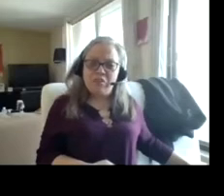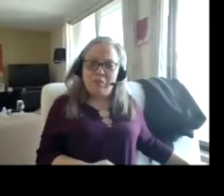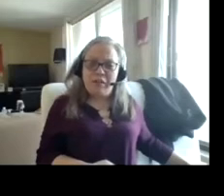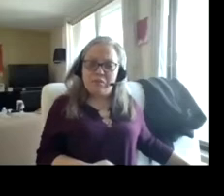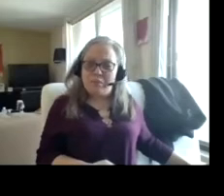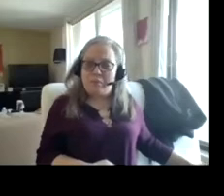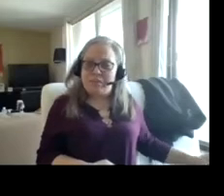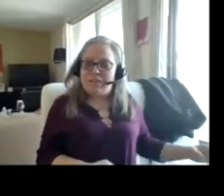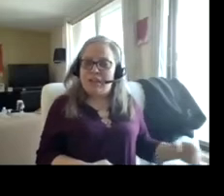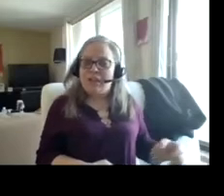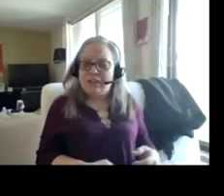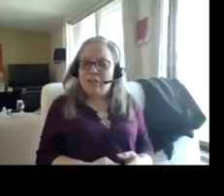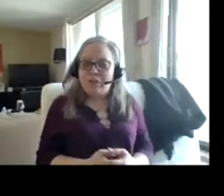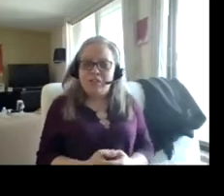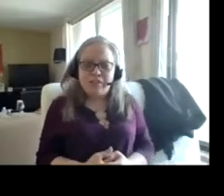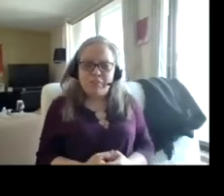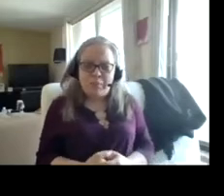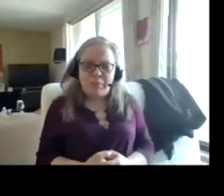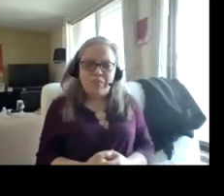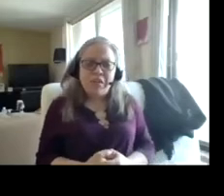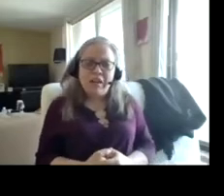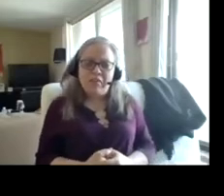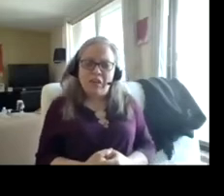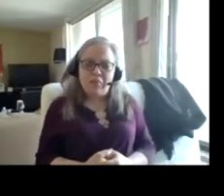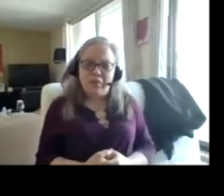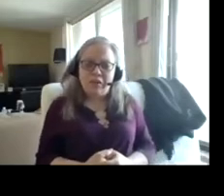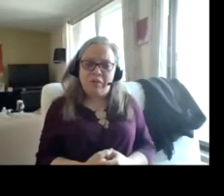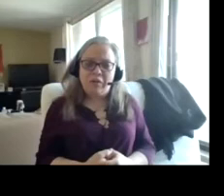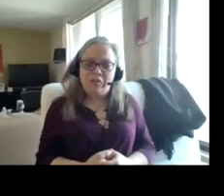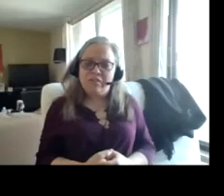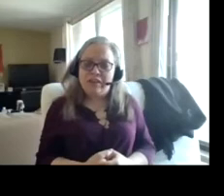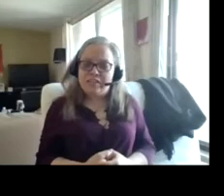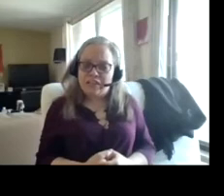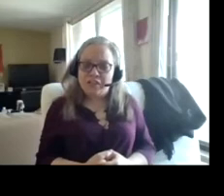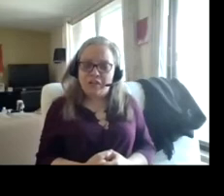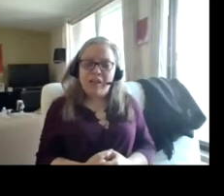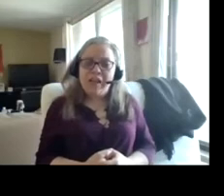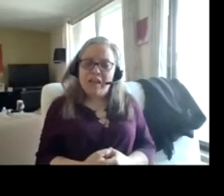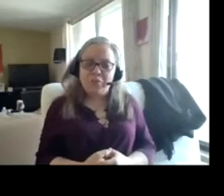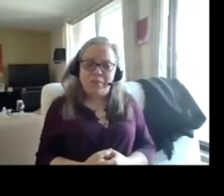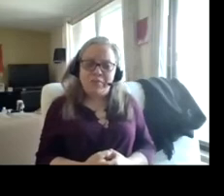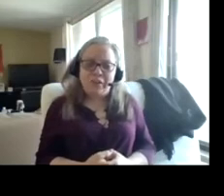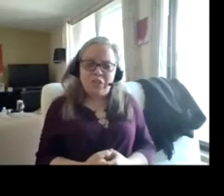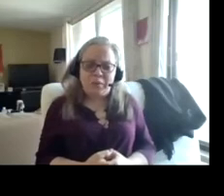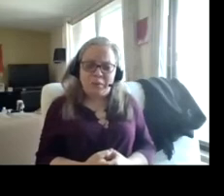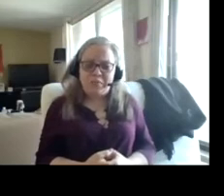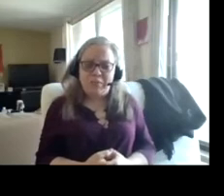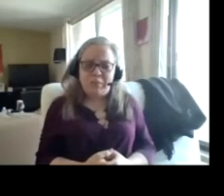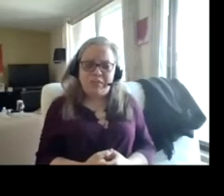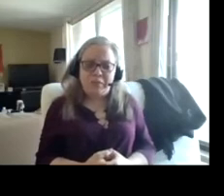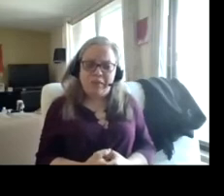de questions. Depuis 2 mois, on reçoit beaucoup de questions de la collectivité au sujet